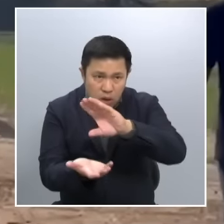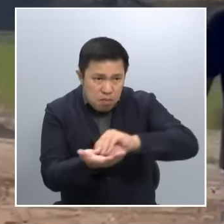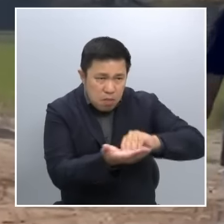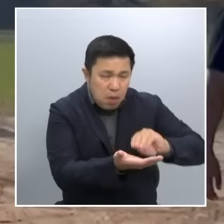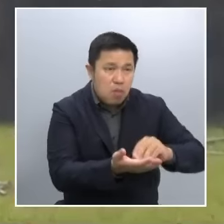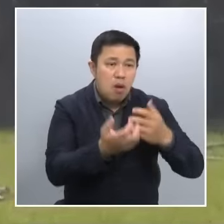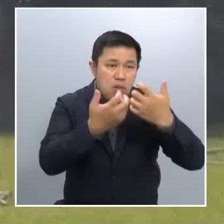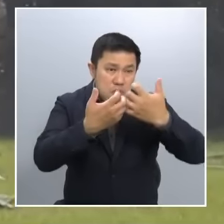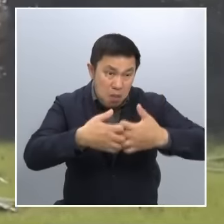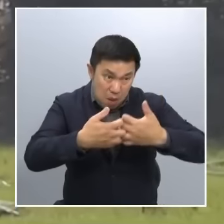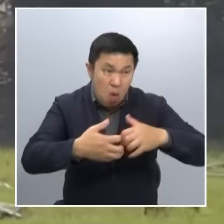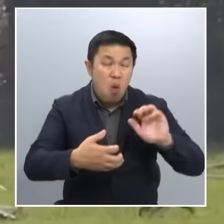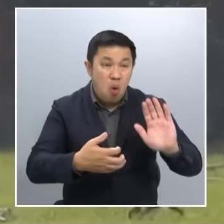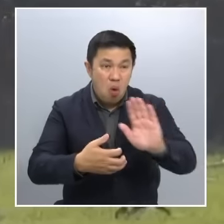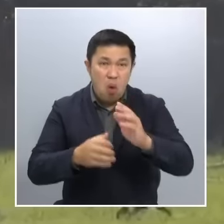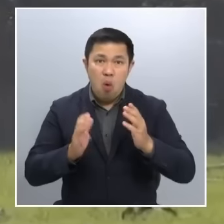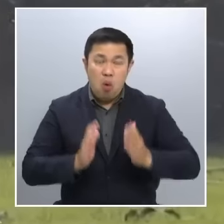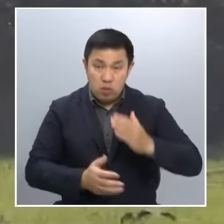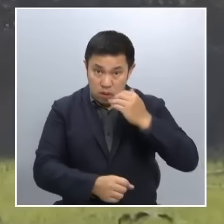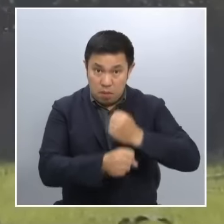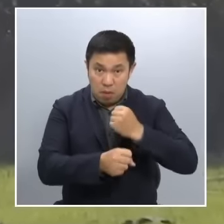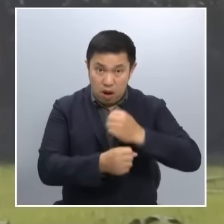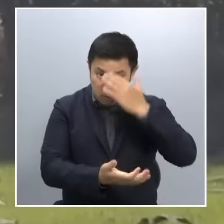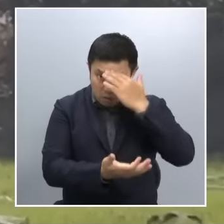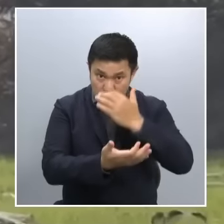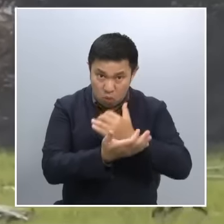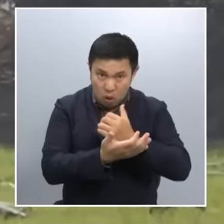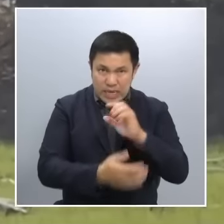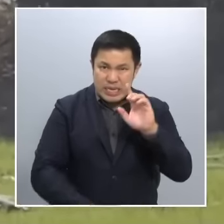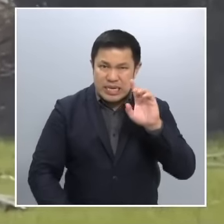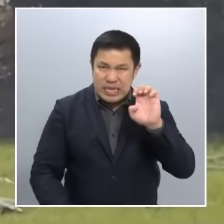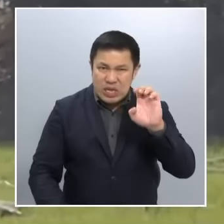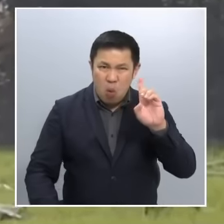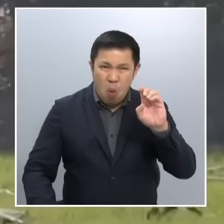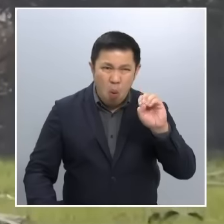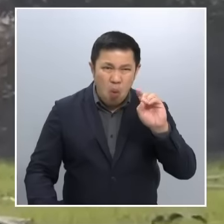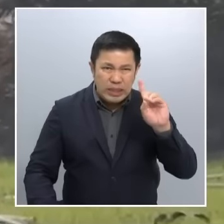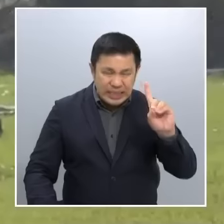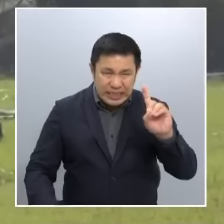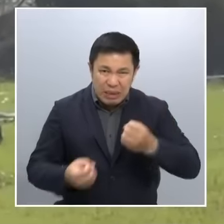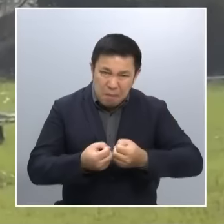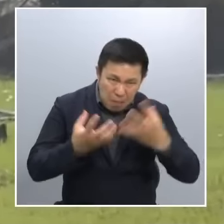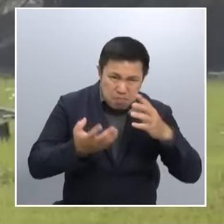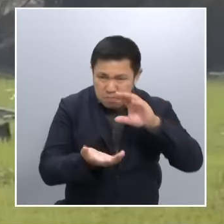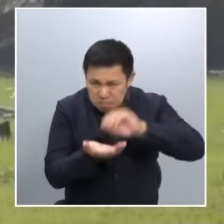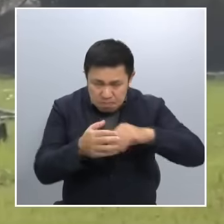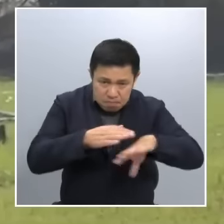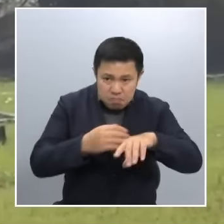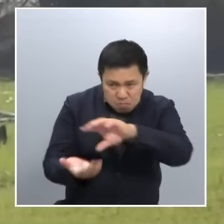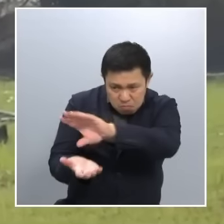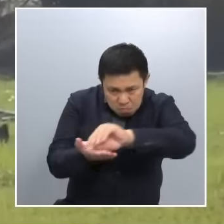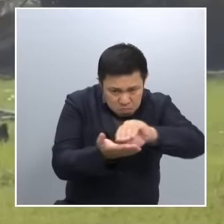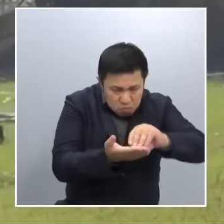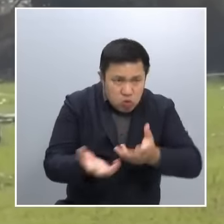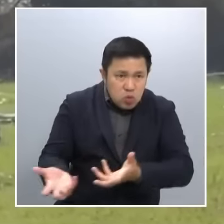งานมีเจ้าหน้าที่ EOD ร่วมเข้าตรวจสอบแต่ละจุดอย่างละเอียดเพื่อรวบรวมหลักฐานทั้งหมดส่งทางพิสูจน์หลักฐานกล